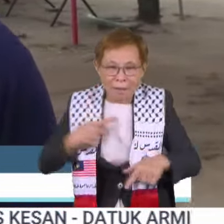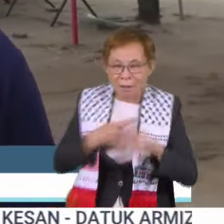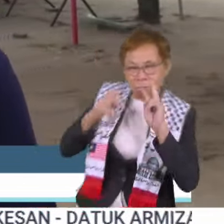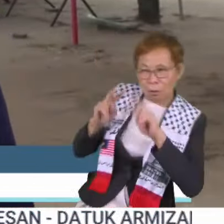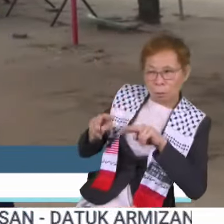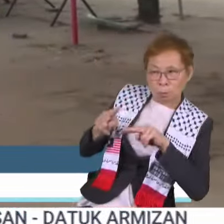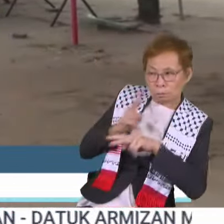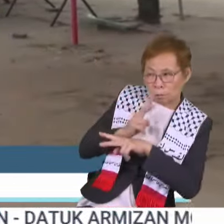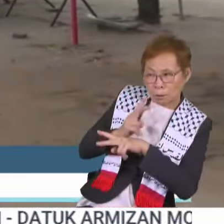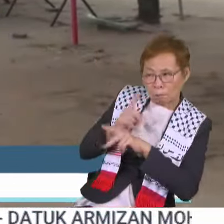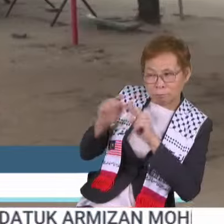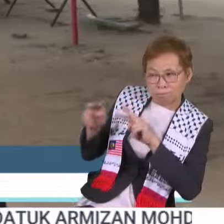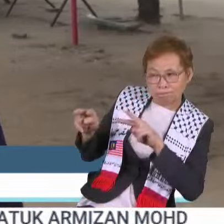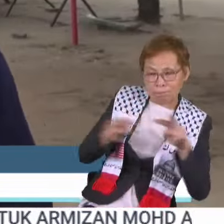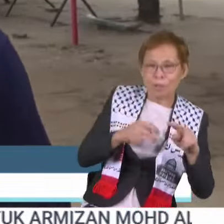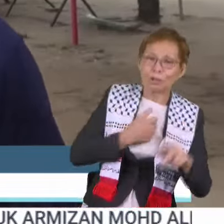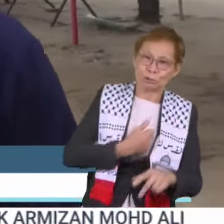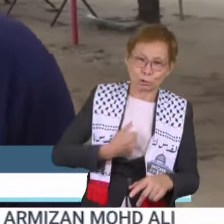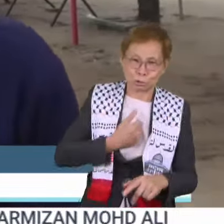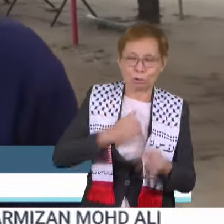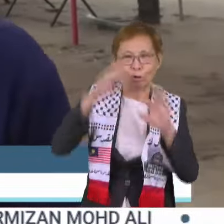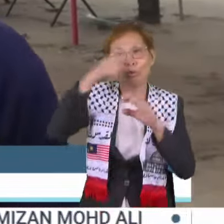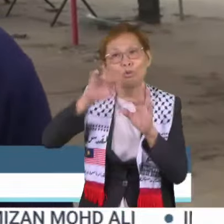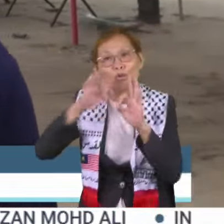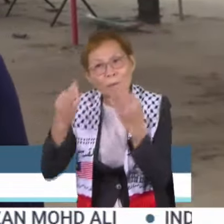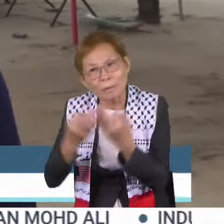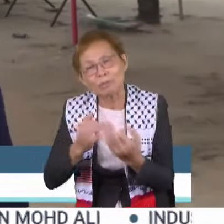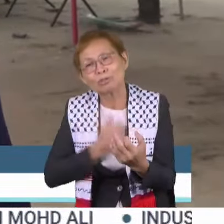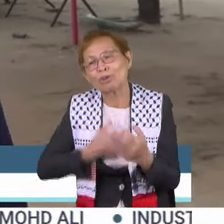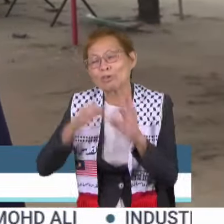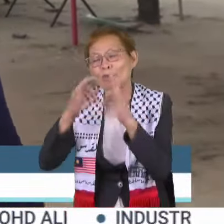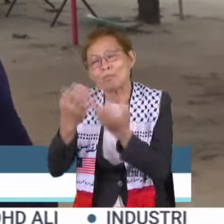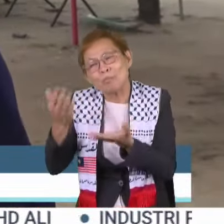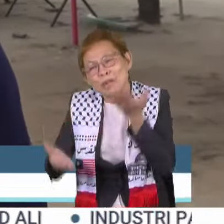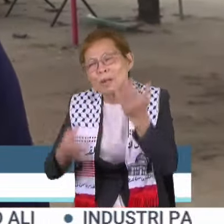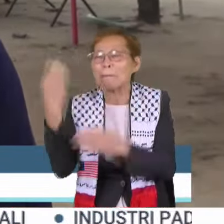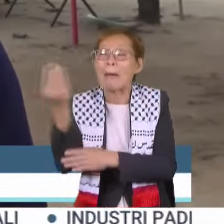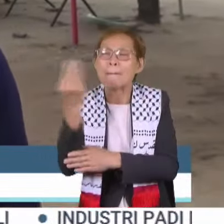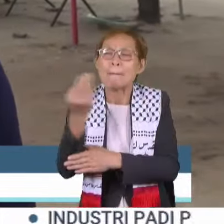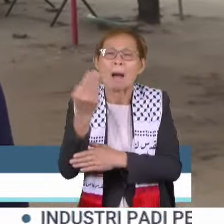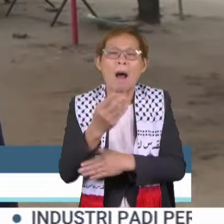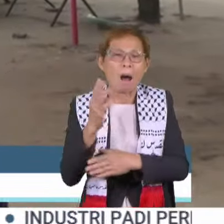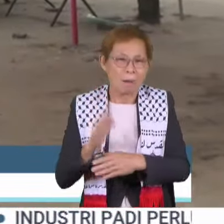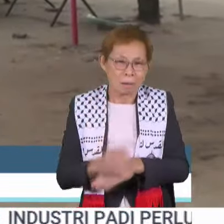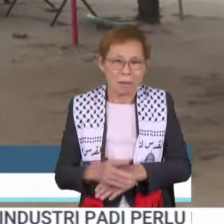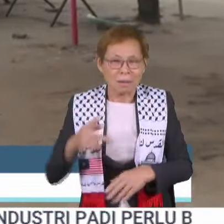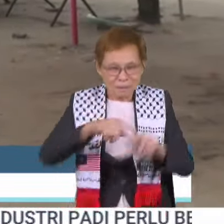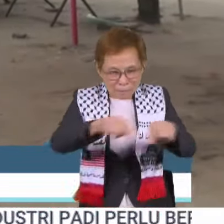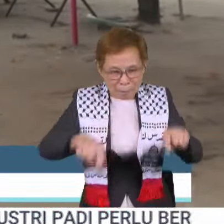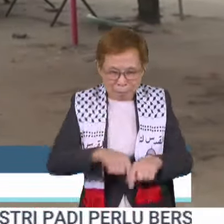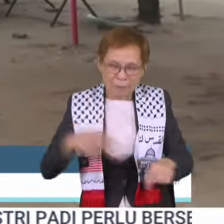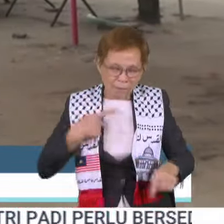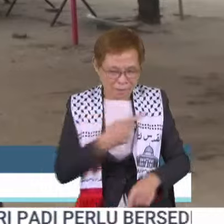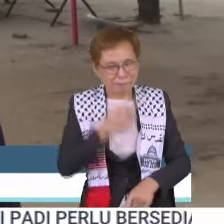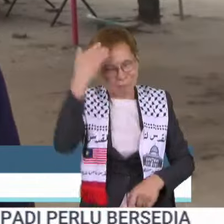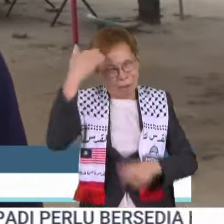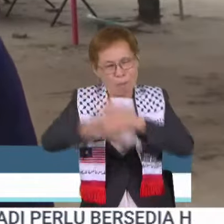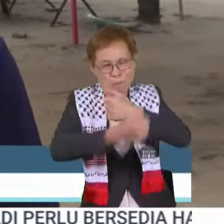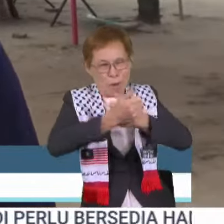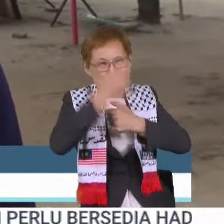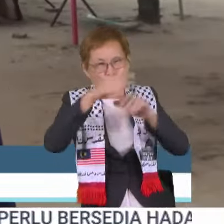tengok juga tapi Sorry lah untuk famili-famili tu mungkin dia orang ingat biasa tapi kawasan ni kita yang tahu macam mana Bahaya untuk